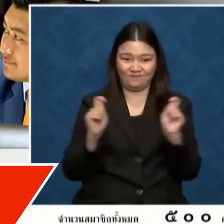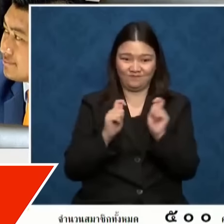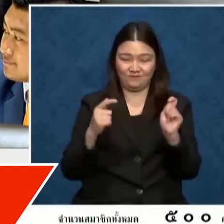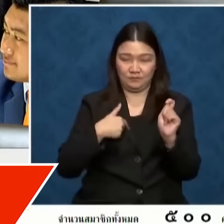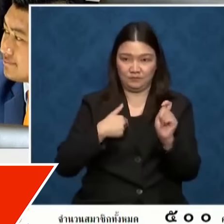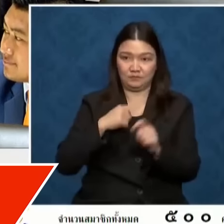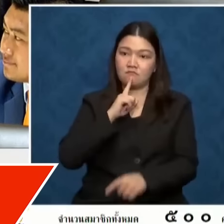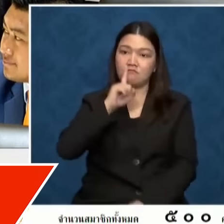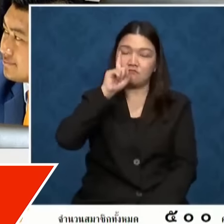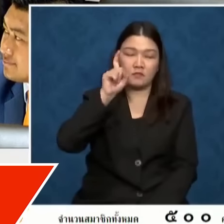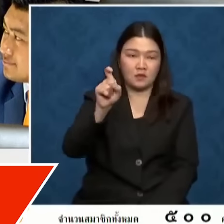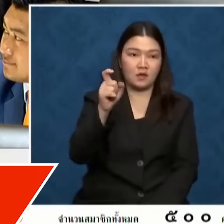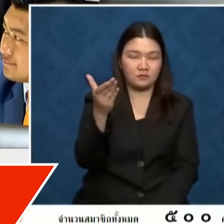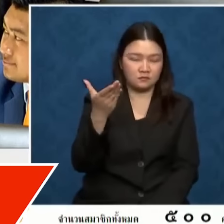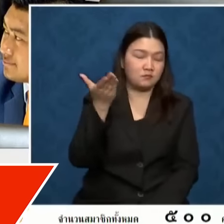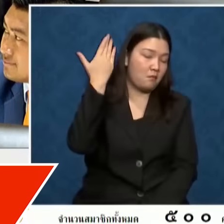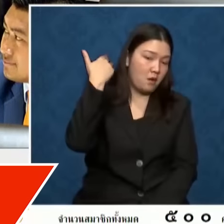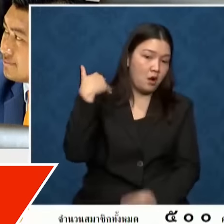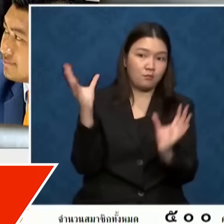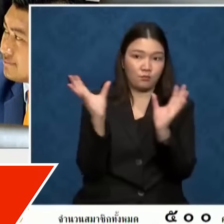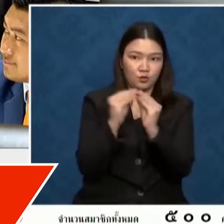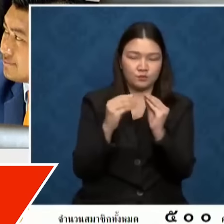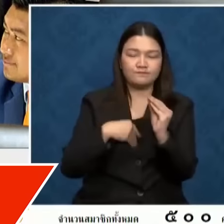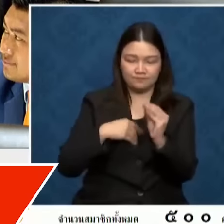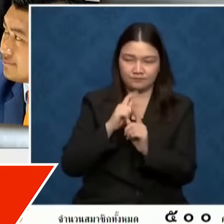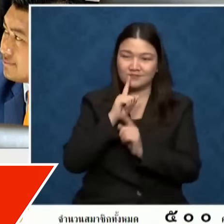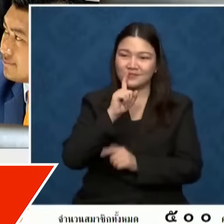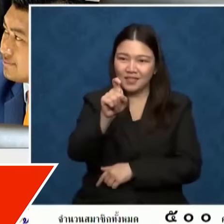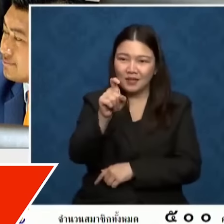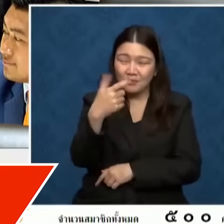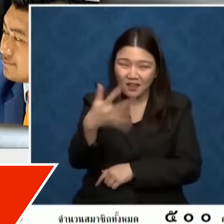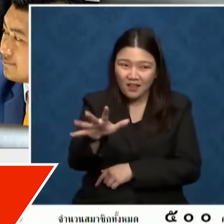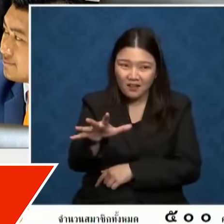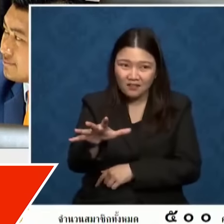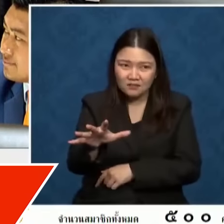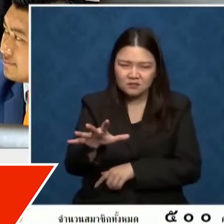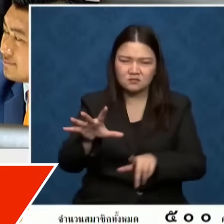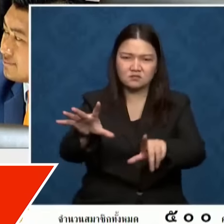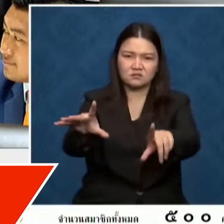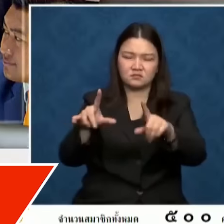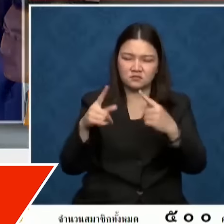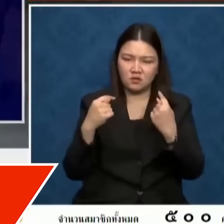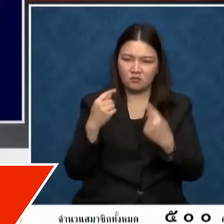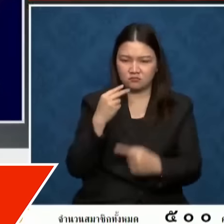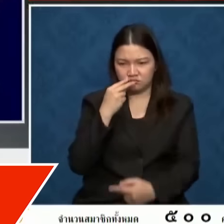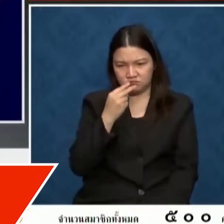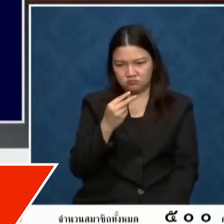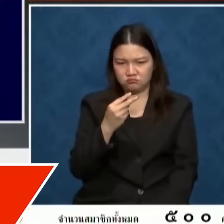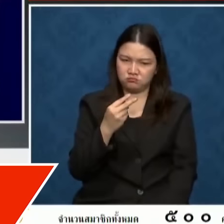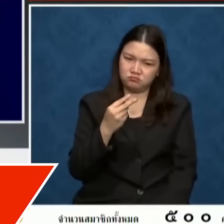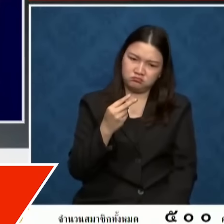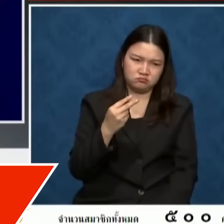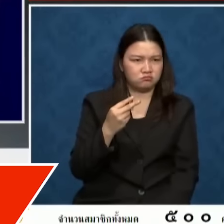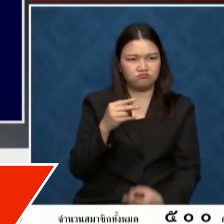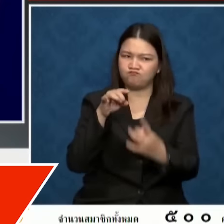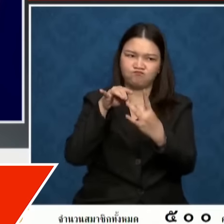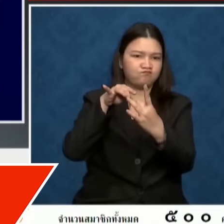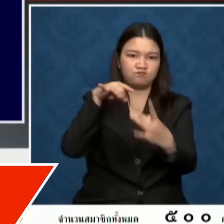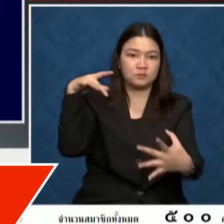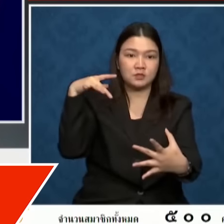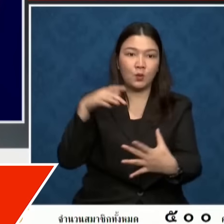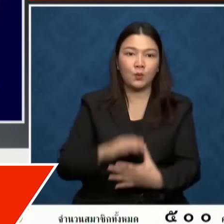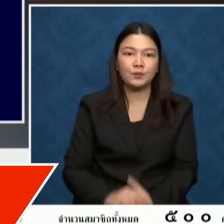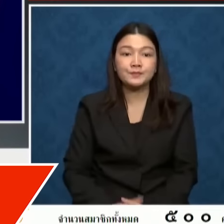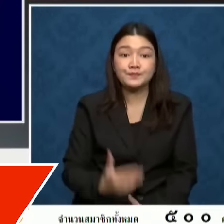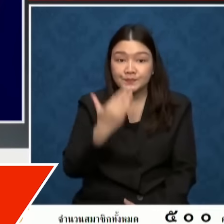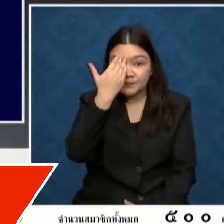บถามเรื่องนี้ในที่ประชุมแล้นะคะแต่ข้อมูลที่ได้ก็รู้สึกว่ายังไม่สมเหตุสมพลค่ะ